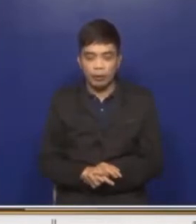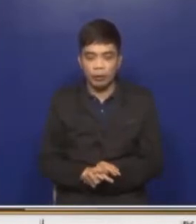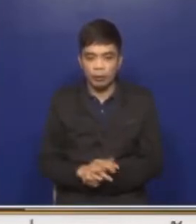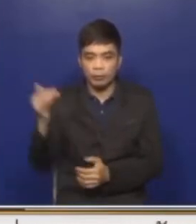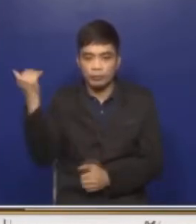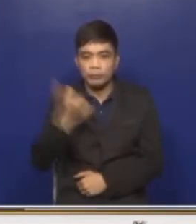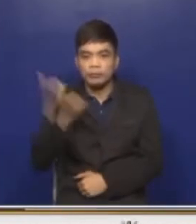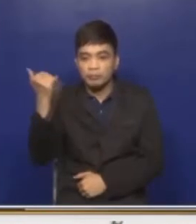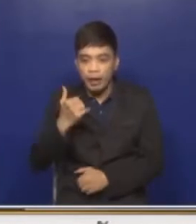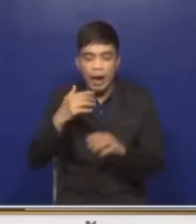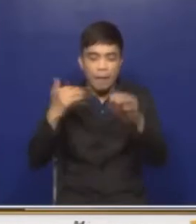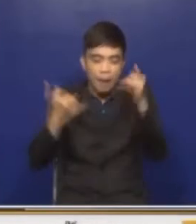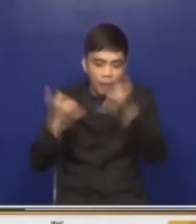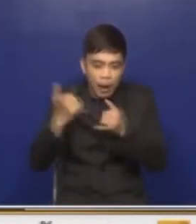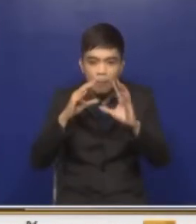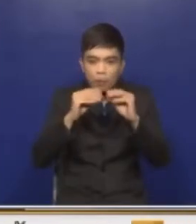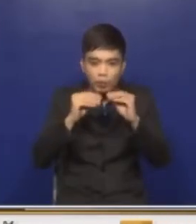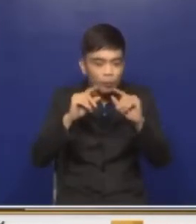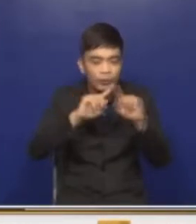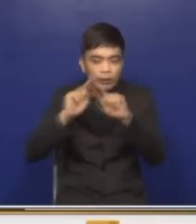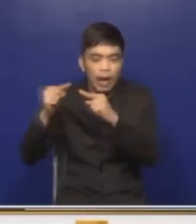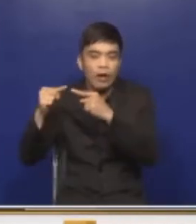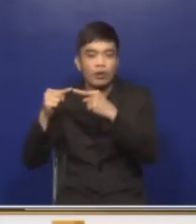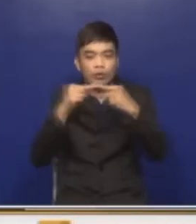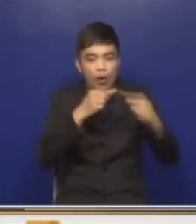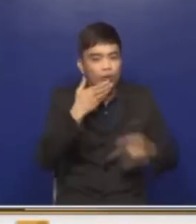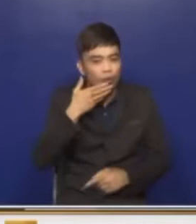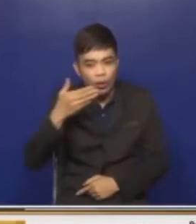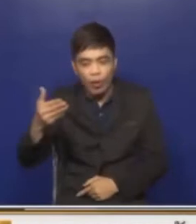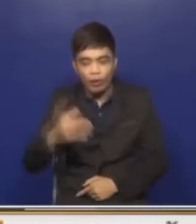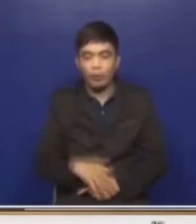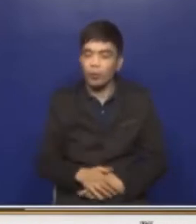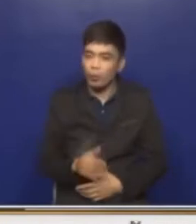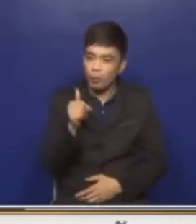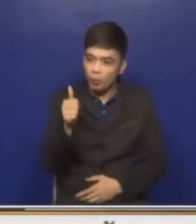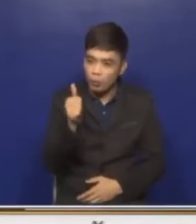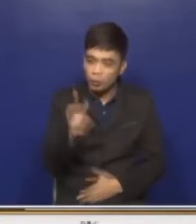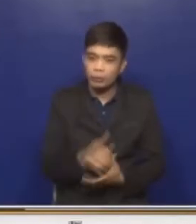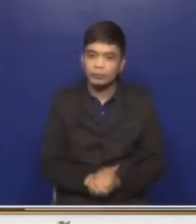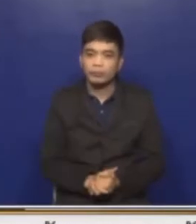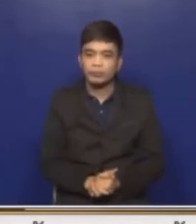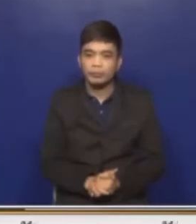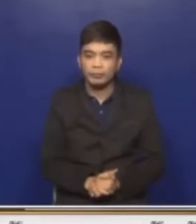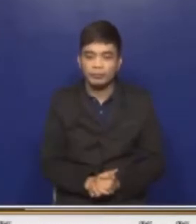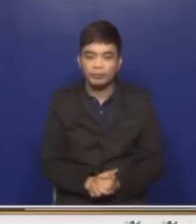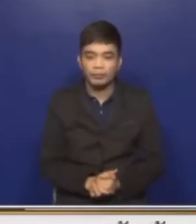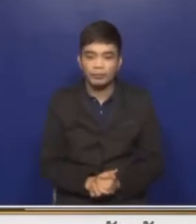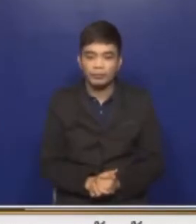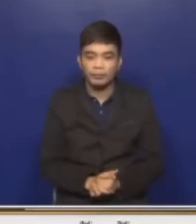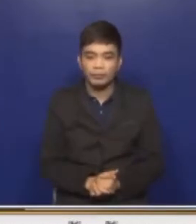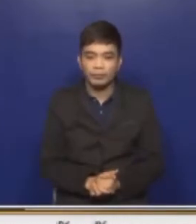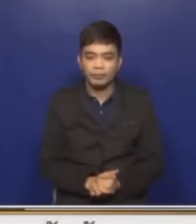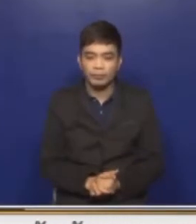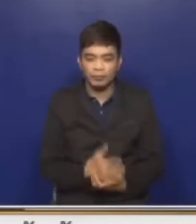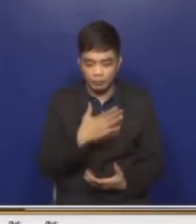เนี่ยของผู้ยิ่งใหญ่เรารุ่มเจ้าพระยานิตอบกลับผมต้องกลับเรียน